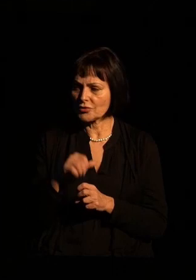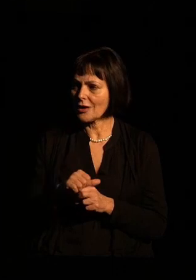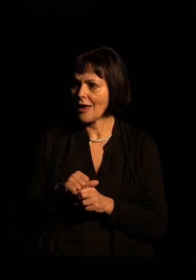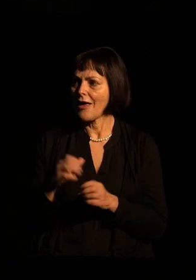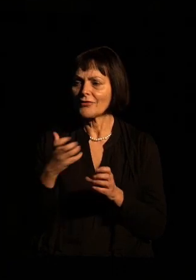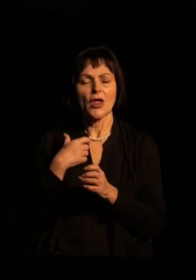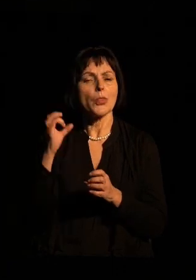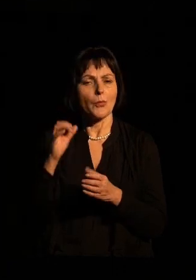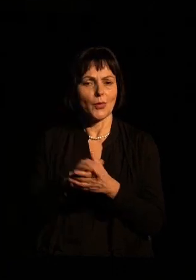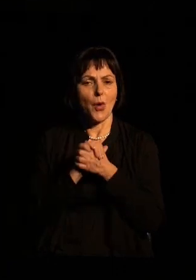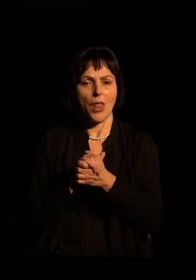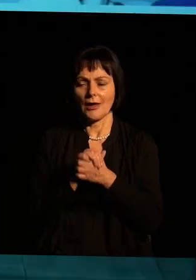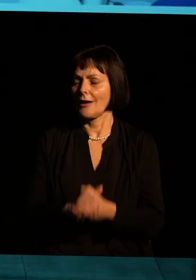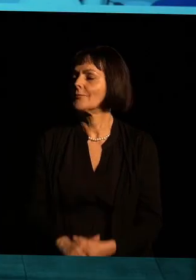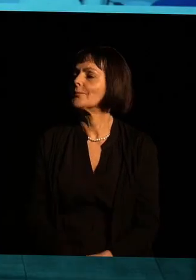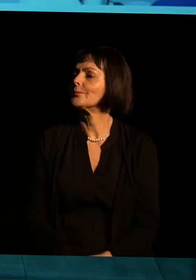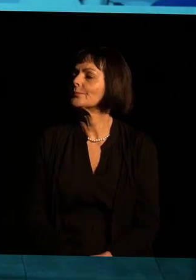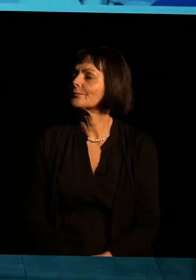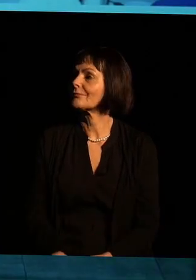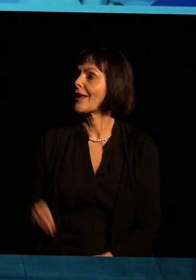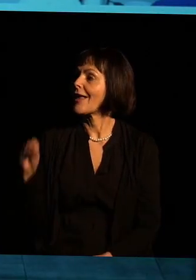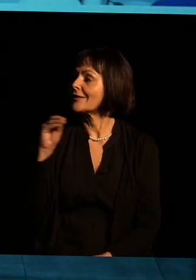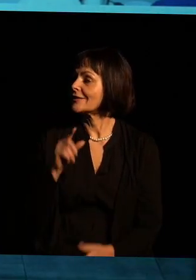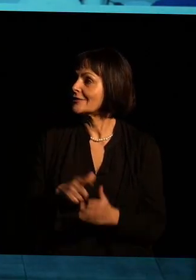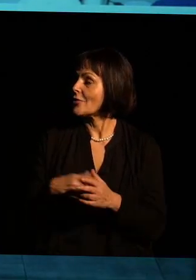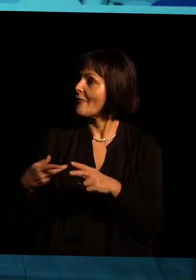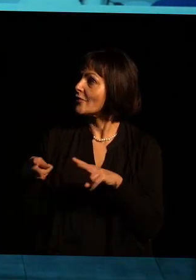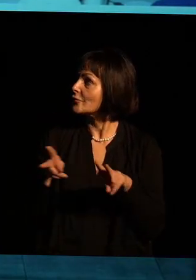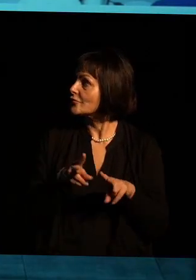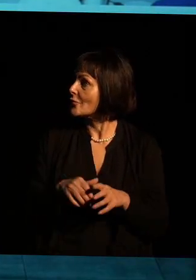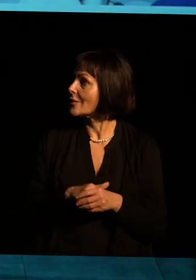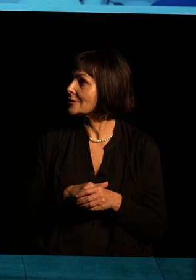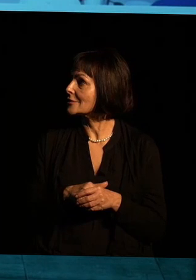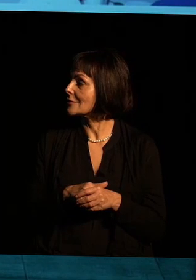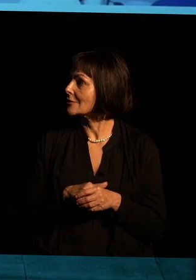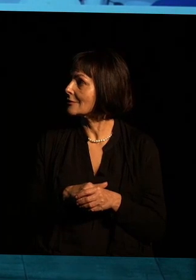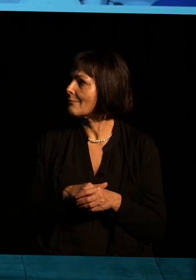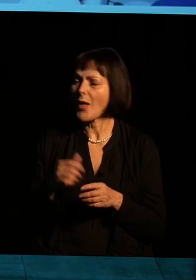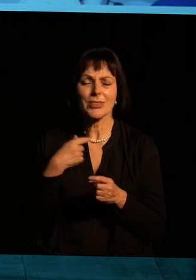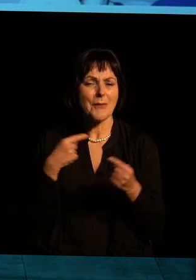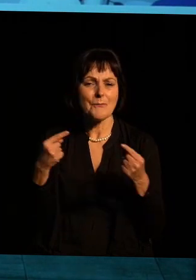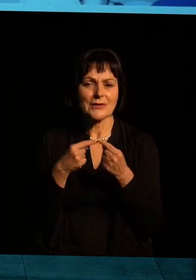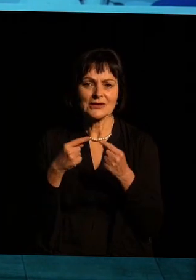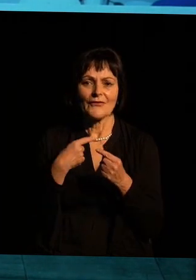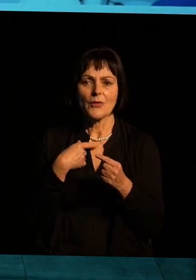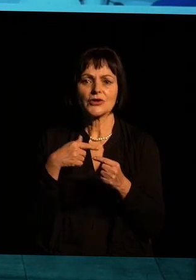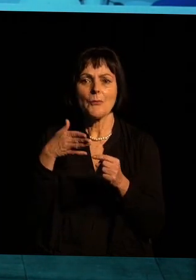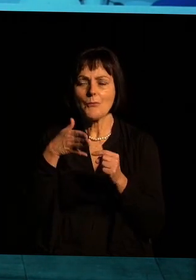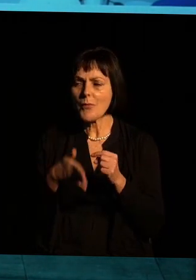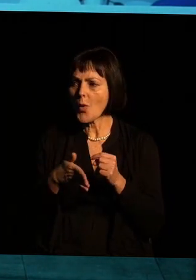wciąż jesteśmy dobrymi kolegami. No i jeszcze raz tam wróciłeś, bo tam ci zdaje się, że nie pasowało, że została ci ta